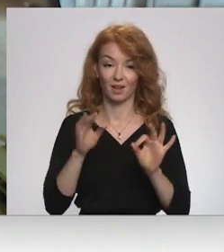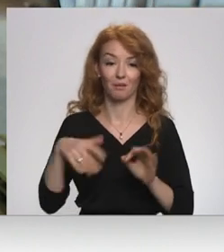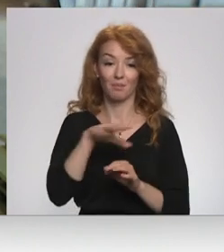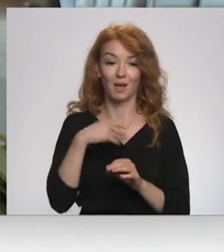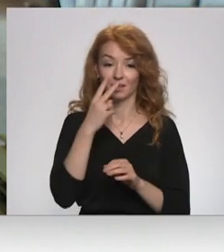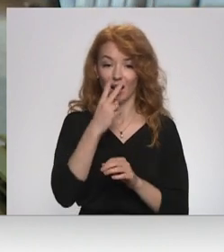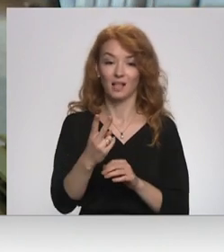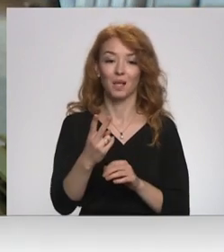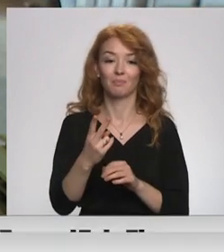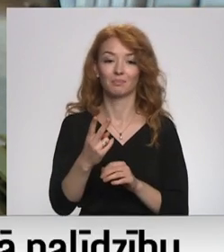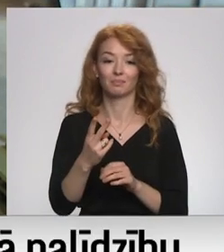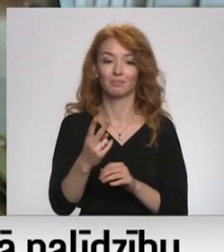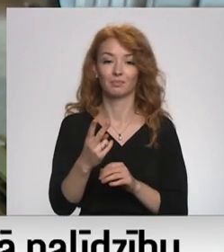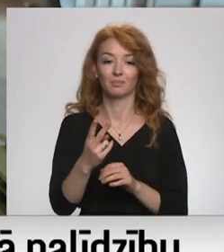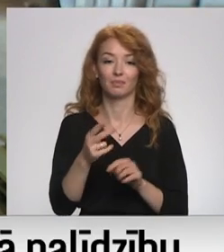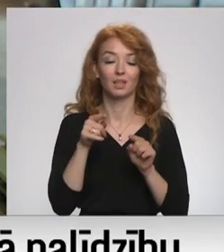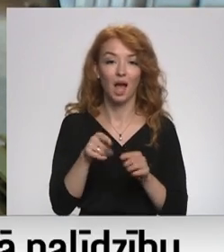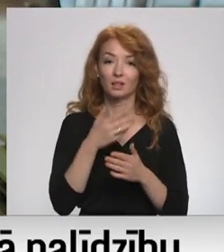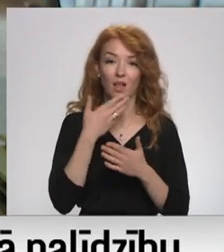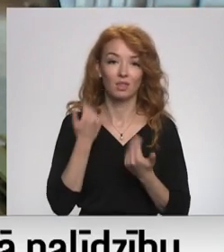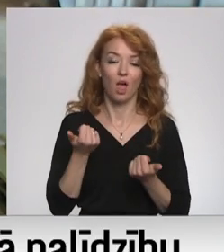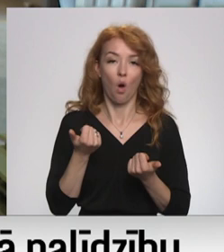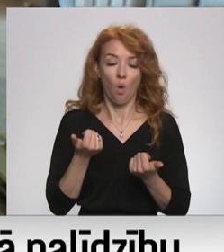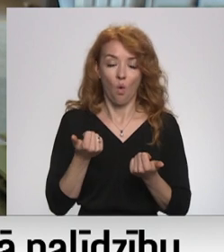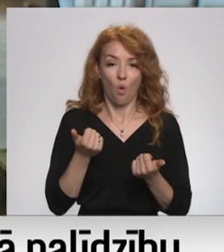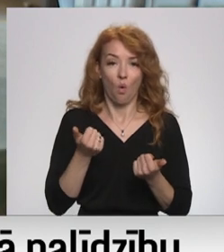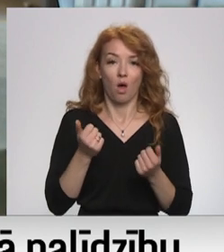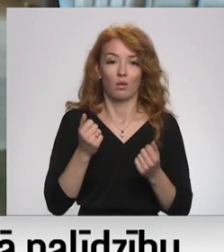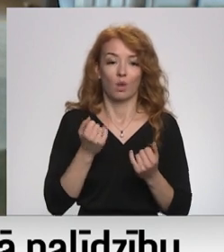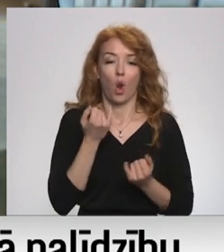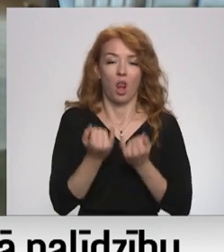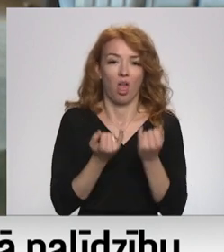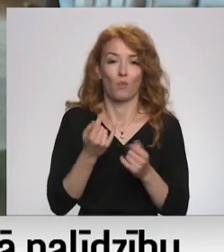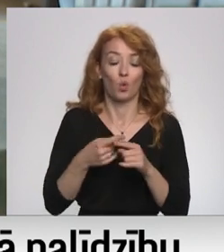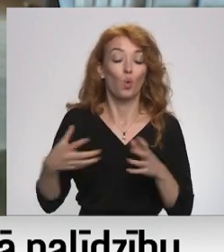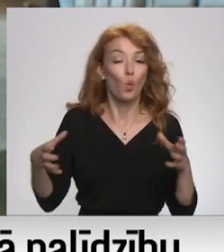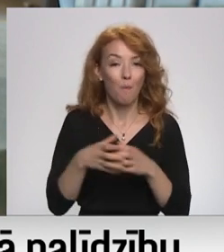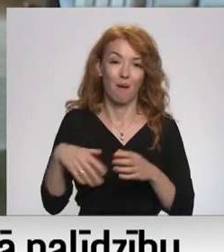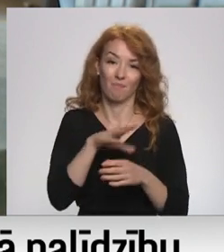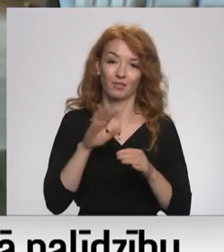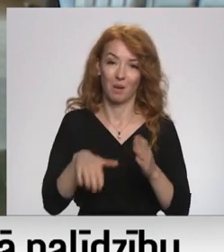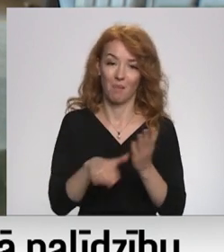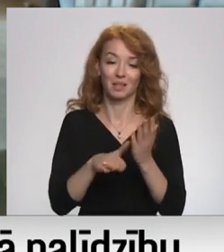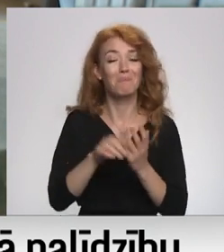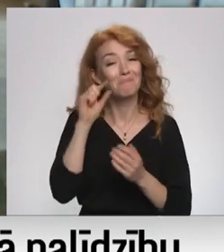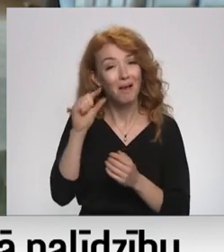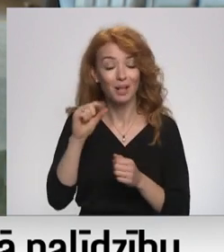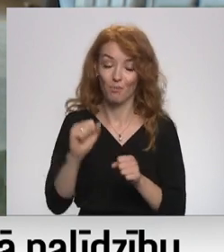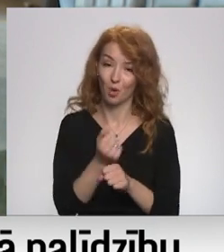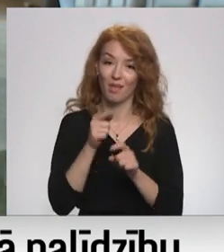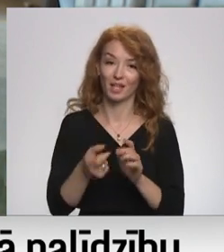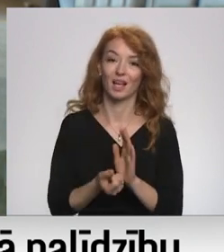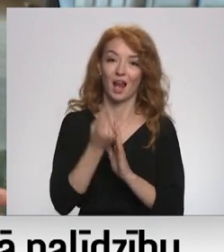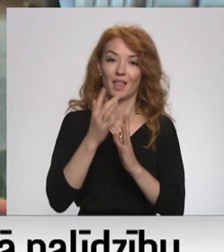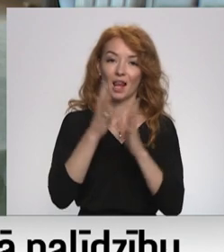redzam, tas nav akceptējami, tas nav tolerējami, un kopā mēs varam palīdzēt nedaudz, bet tomēr tas rada ļoti